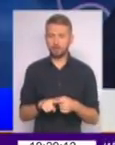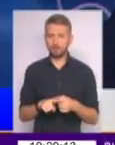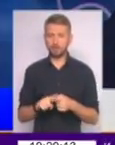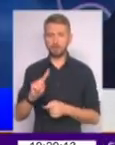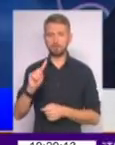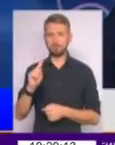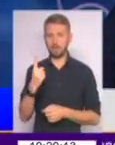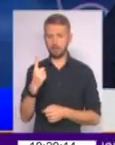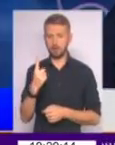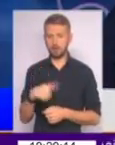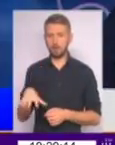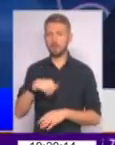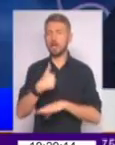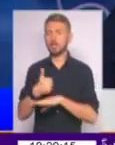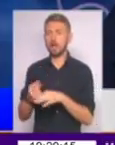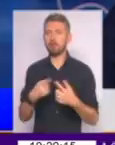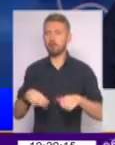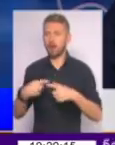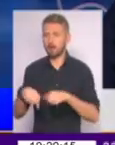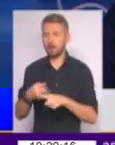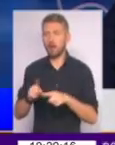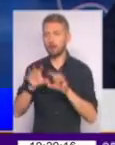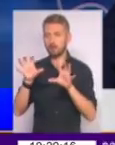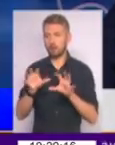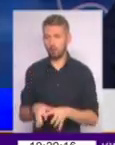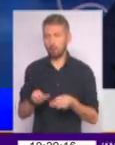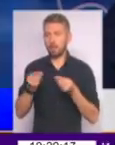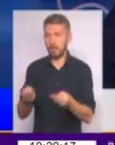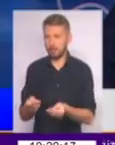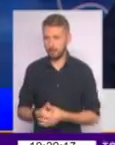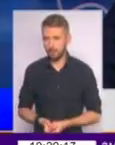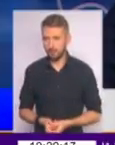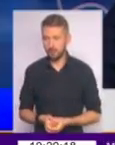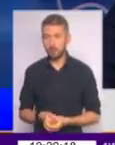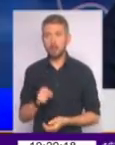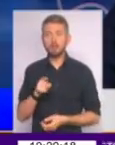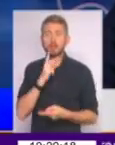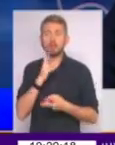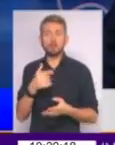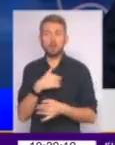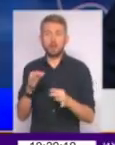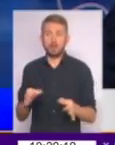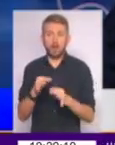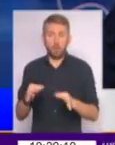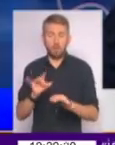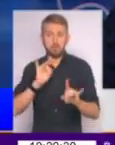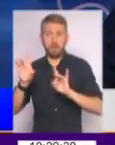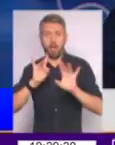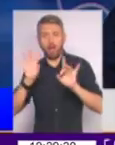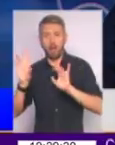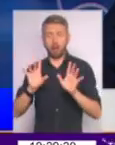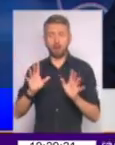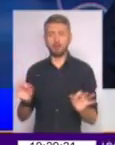перше, всі глави фракції цей закон подали. Здесь не вижу я никакого пиара и